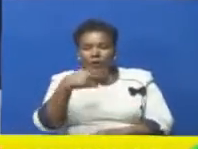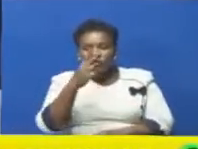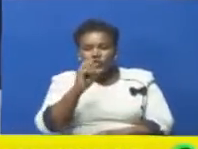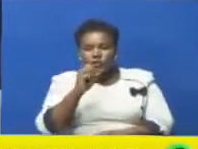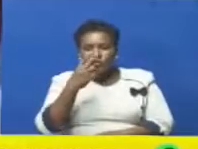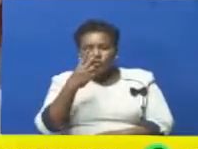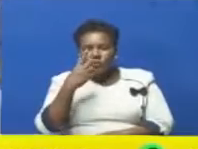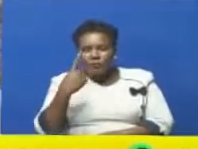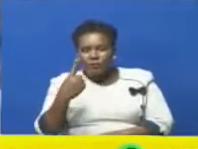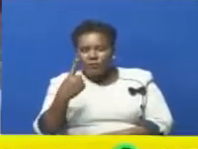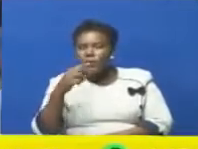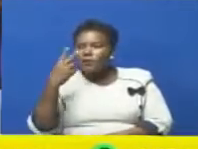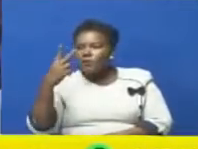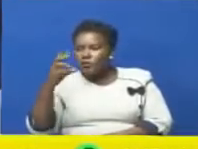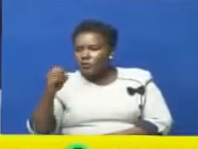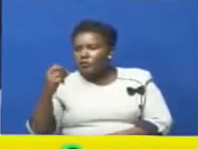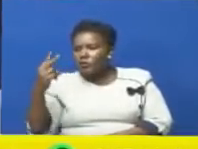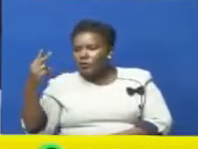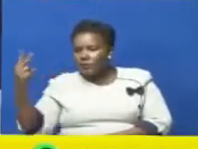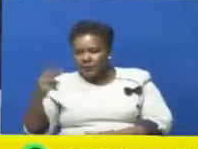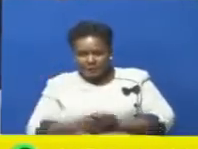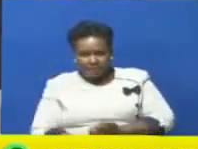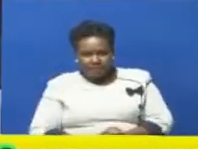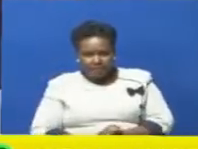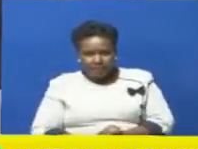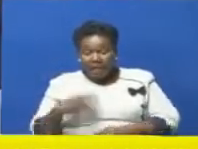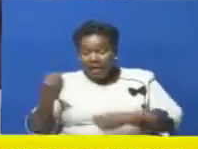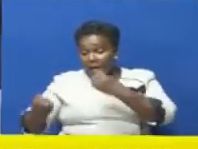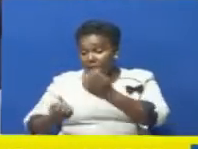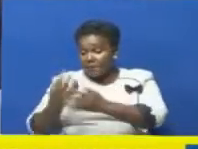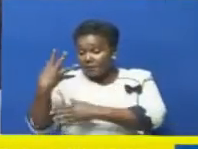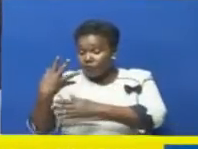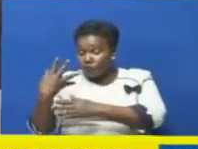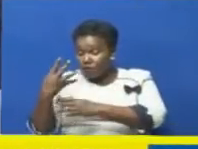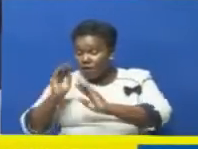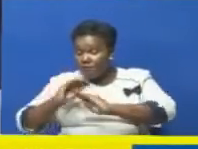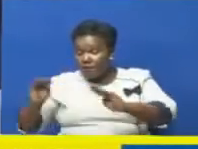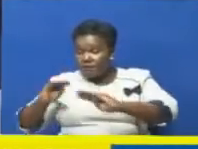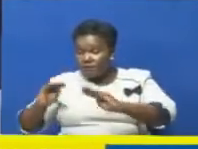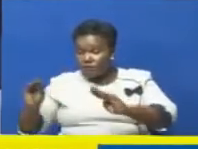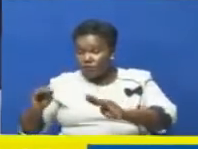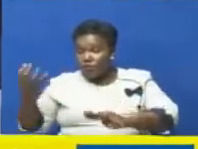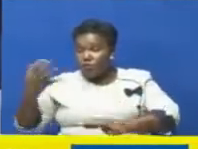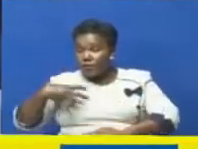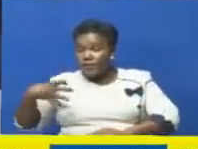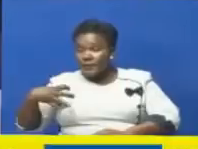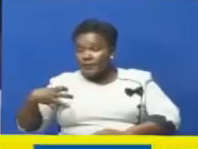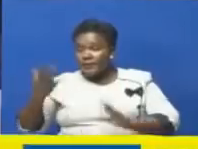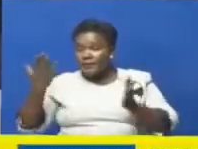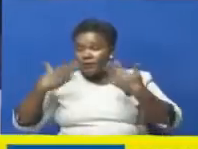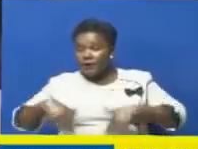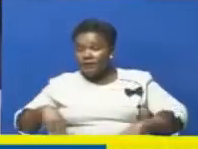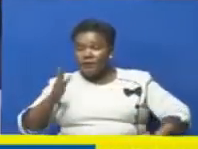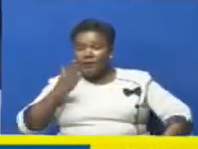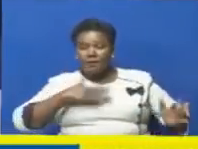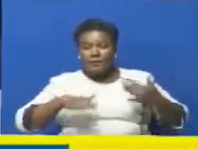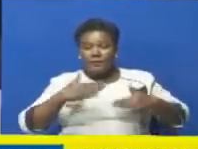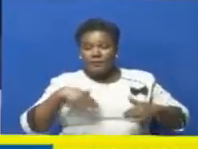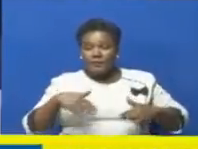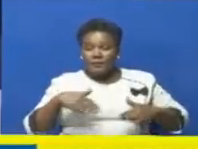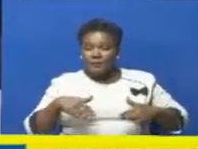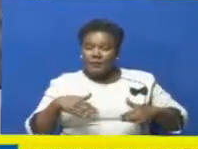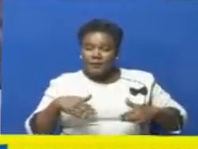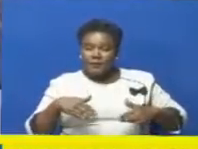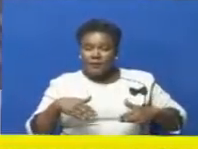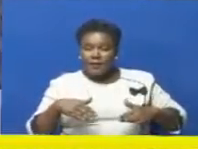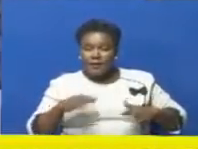2021-2022. Akifungua mafunzo haya, waziri wa afya Dr. Dorothy Gajima akazitaka kaya zitakazo itiwa na watafiti